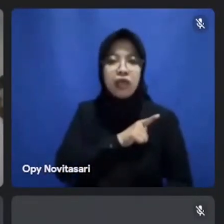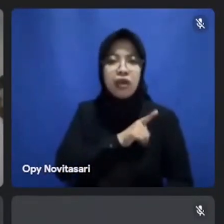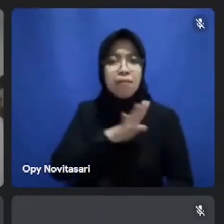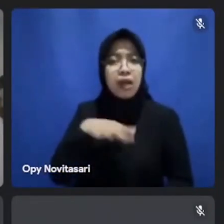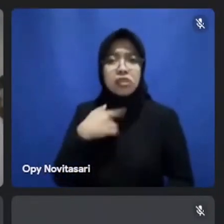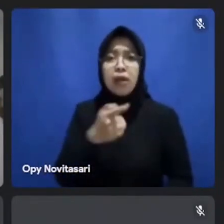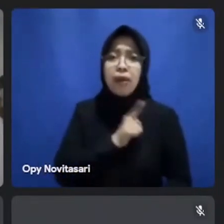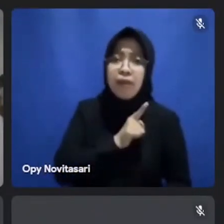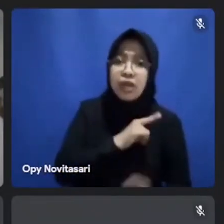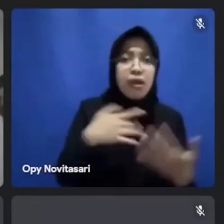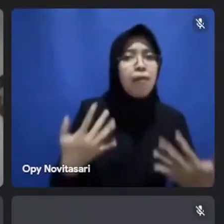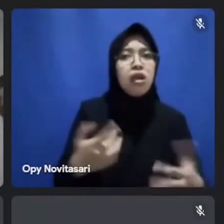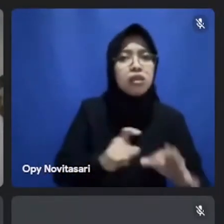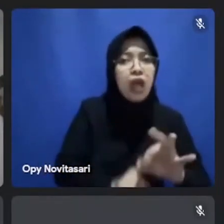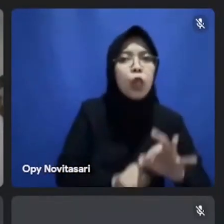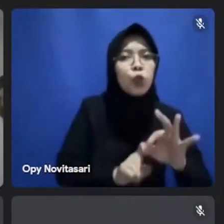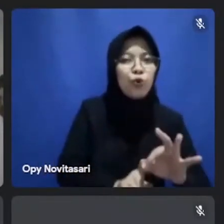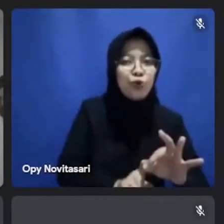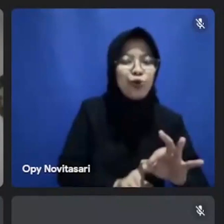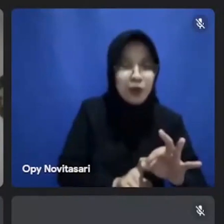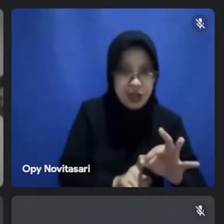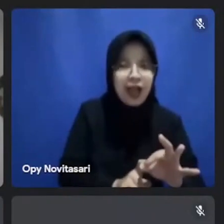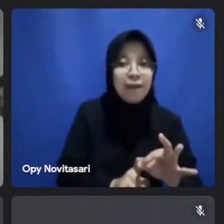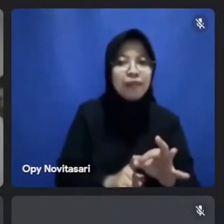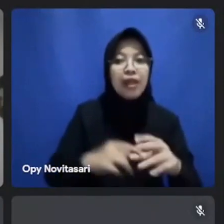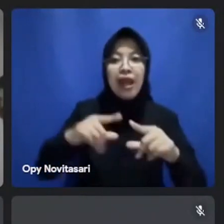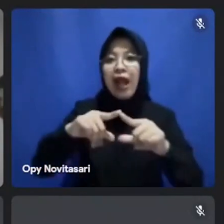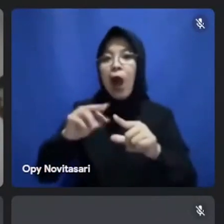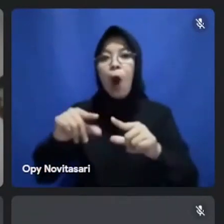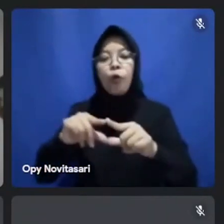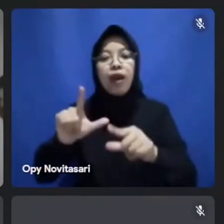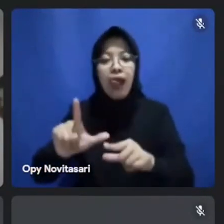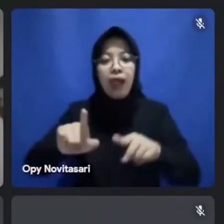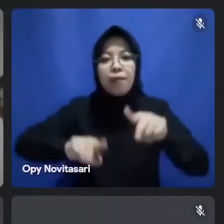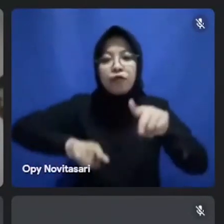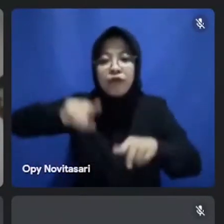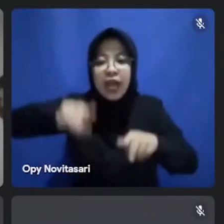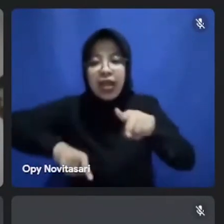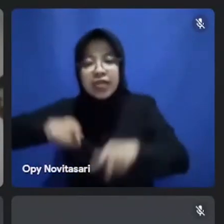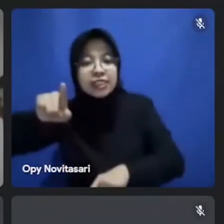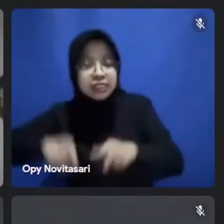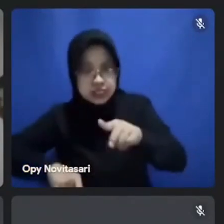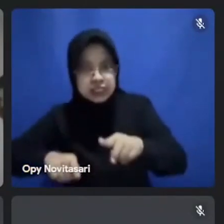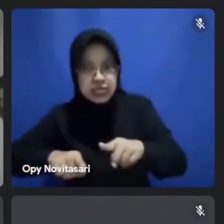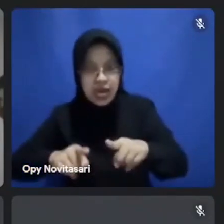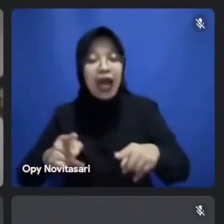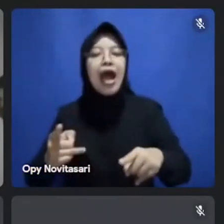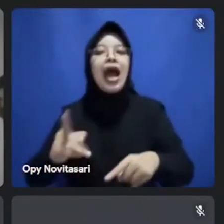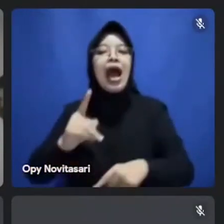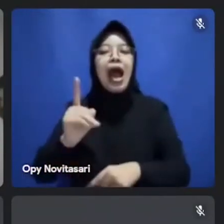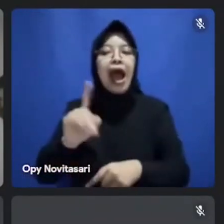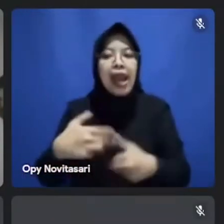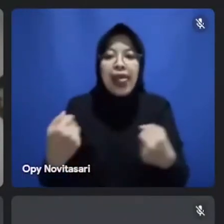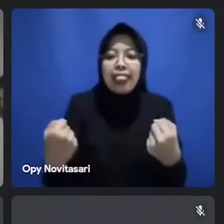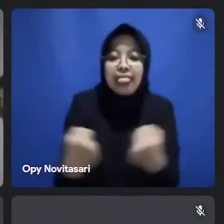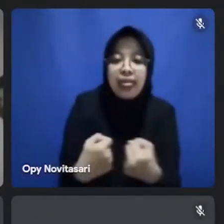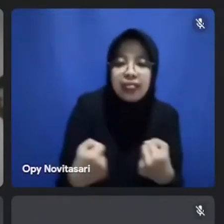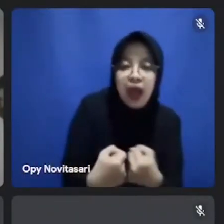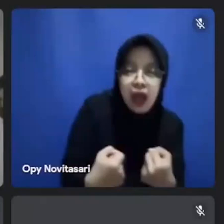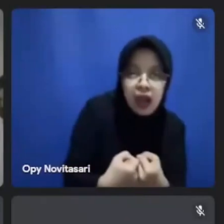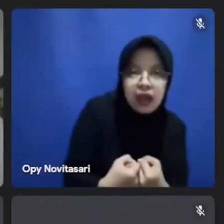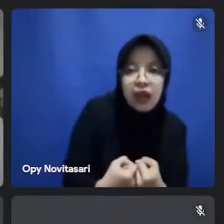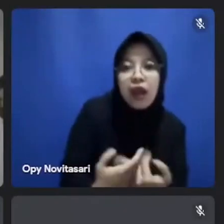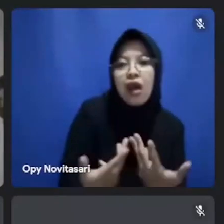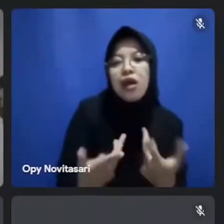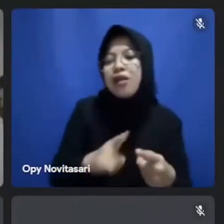mengalaminya maka keragaman aural ini di samping menjadi tantangan